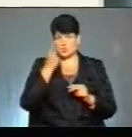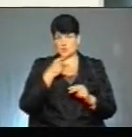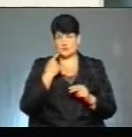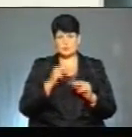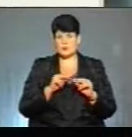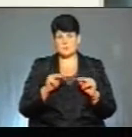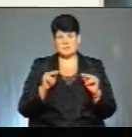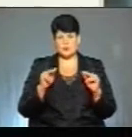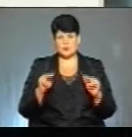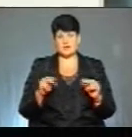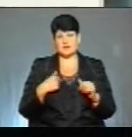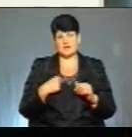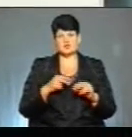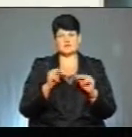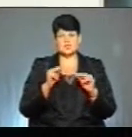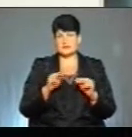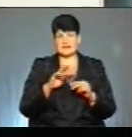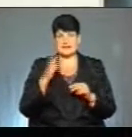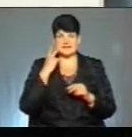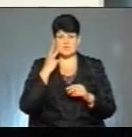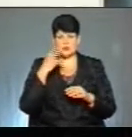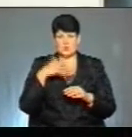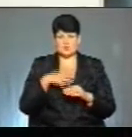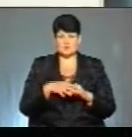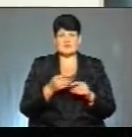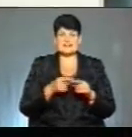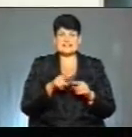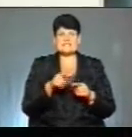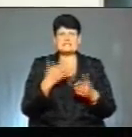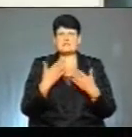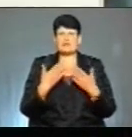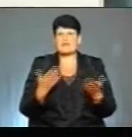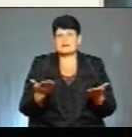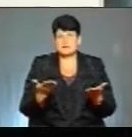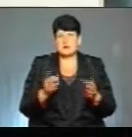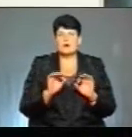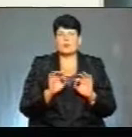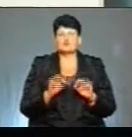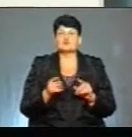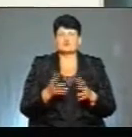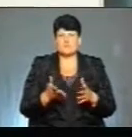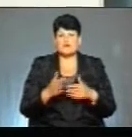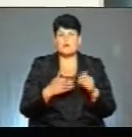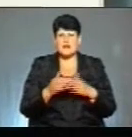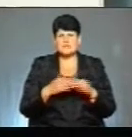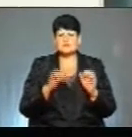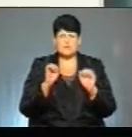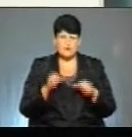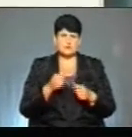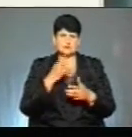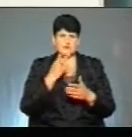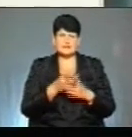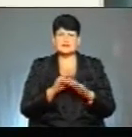як педагог, я, чесно кажучи, не завжди розуміла такі співбесіди. Поясню чому. Тому що в практиці можна